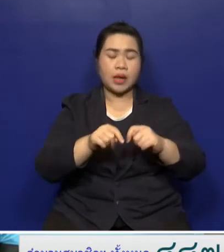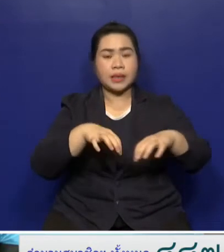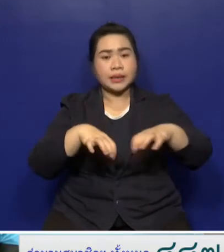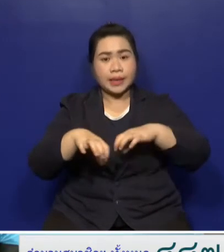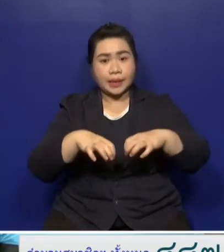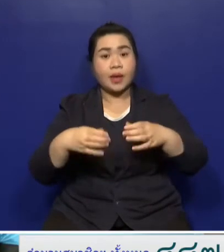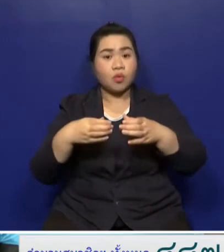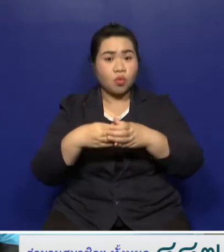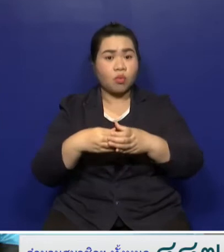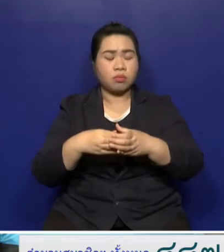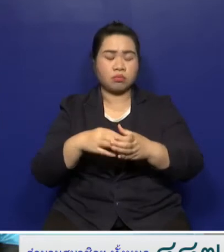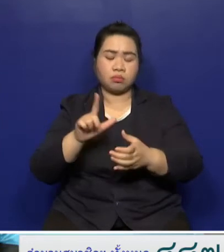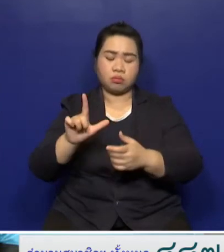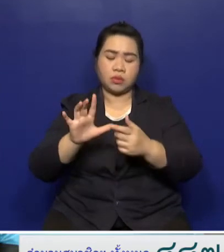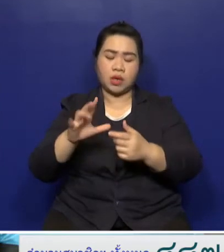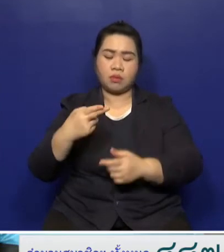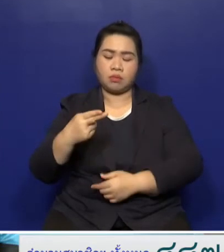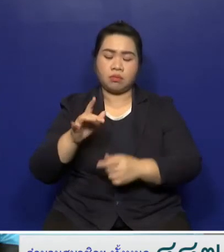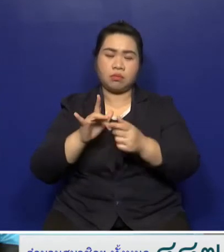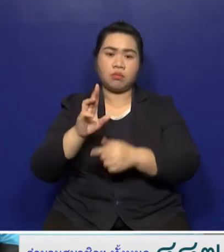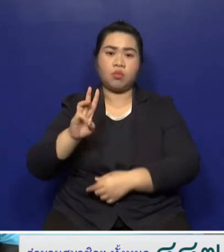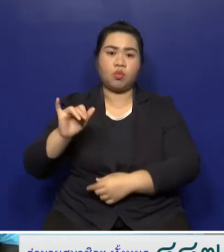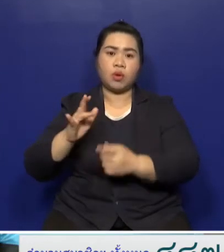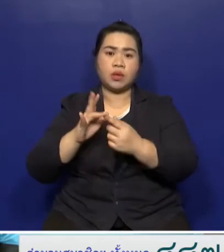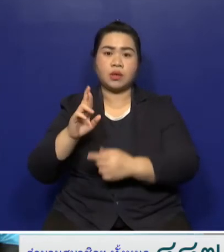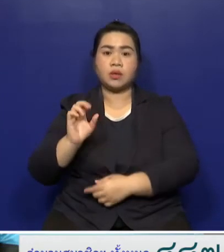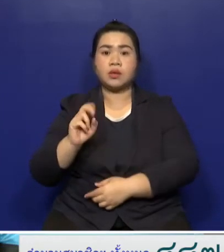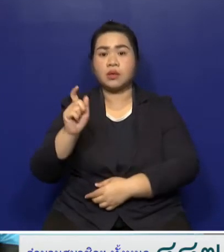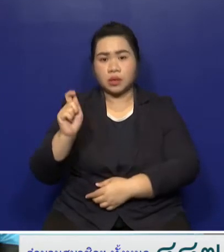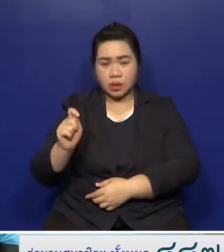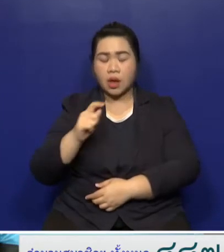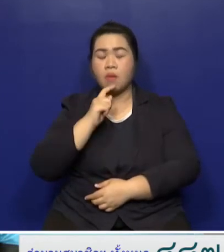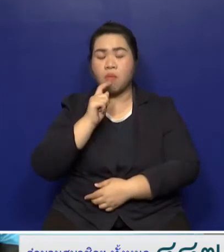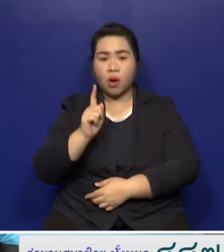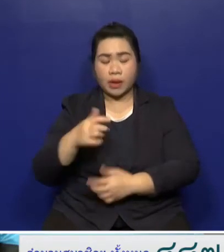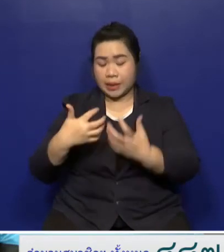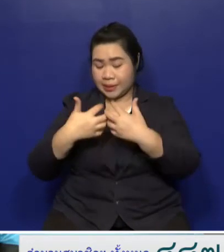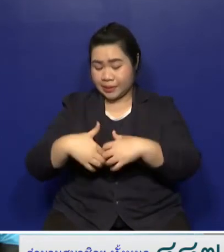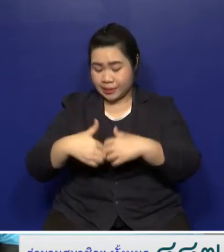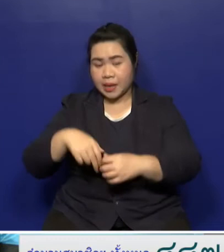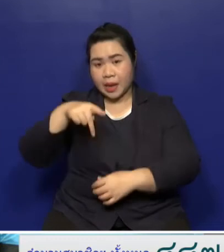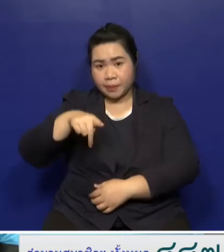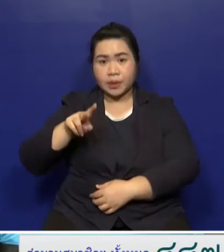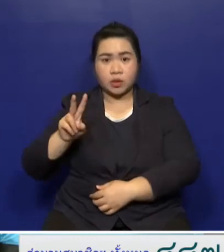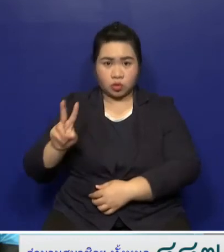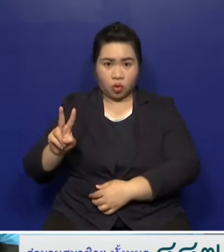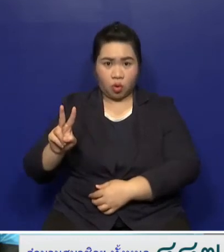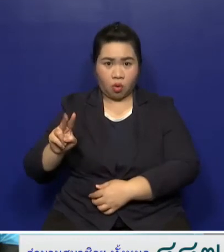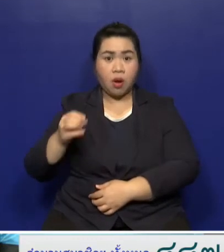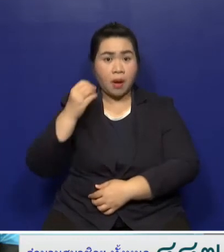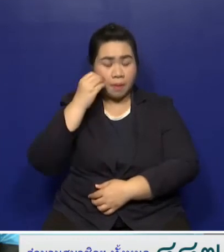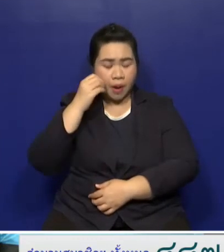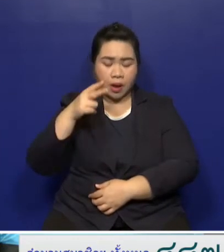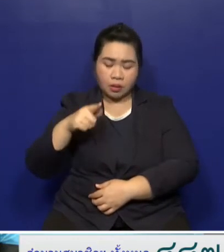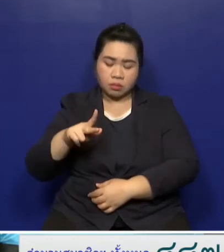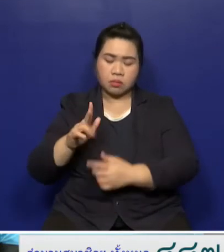ในกลุ่มลำห้วยเรืออำเภอเคืองในว่าสถานีสูบน้ำ P2 บ้านชาติบริเวณบ้านผักแว่นซึ่ง